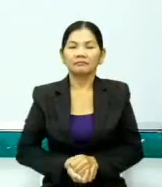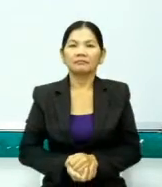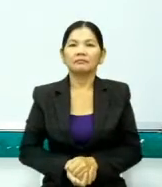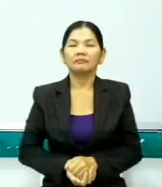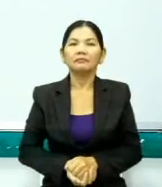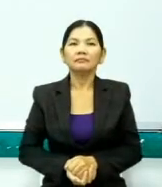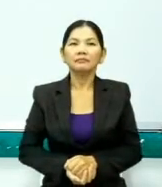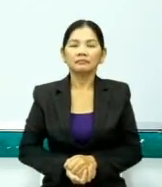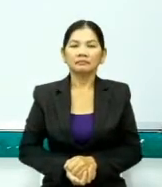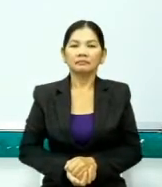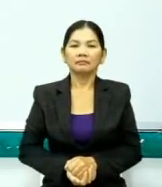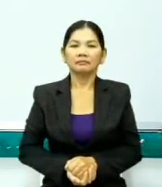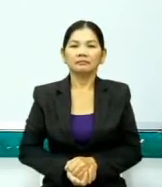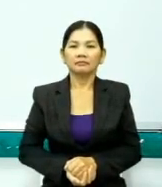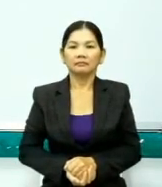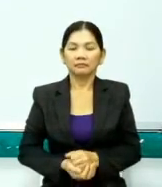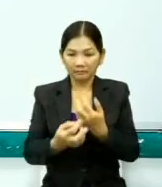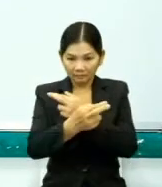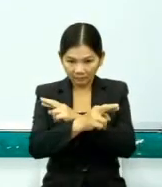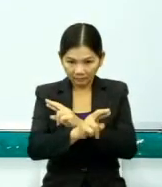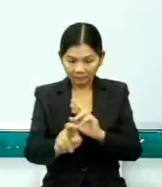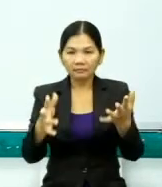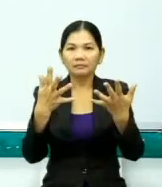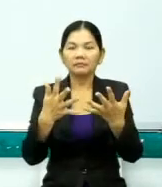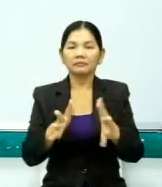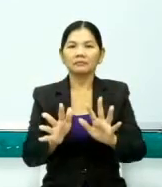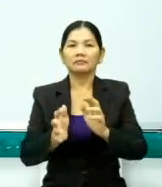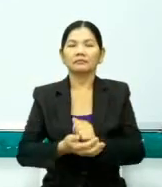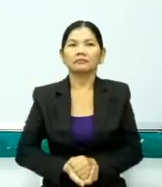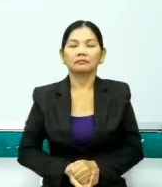khní. Tiếm rủi rồi hai rừng nơi con.